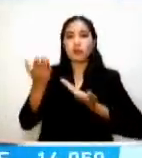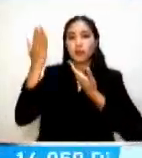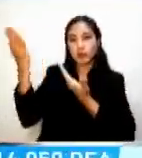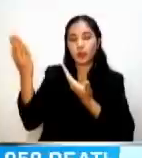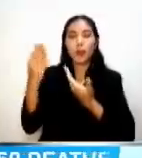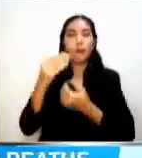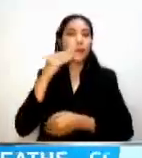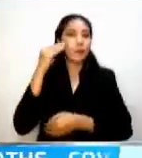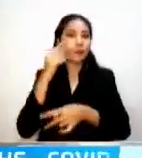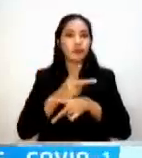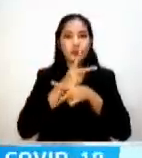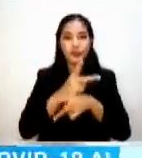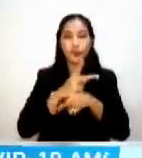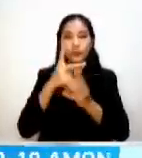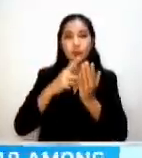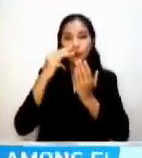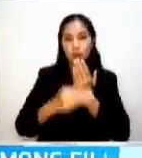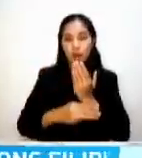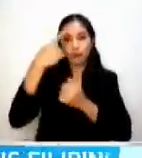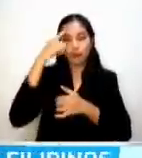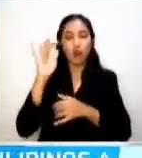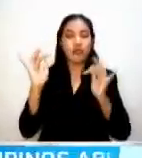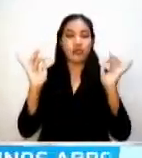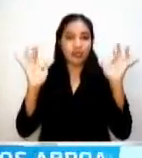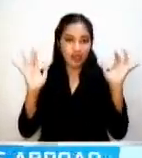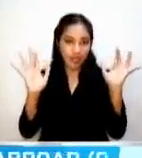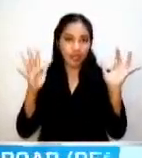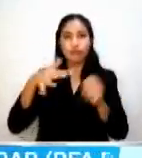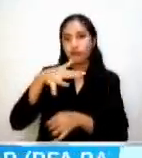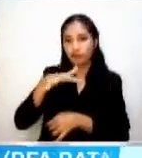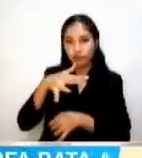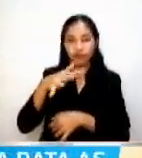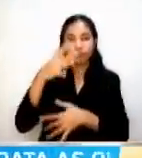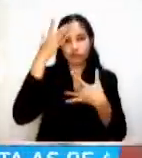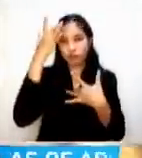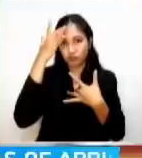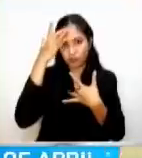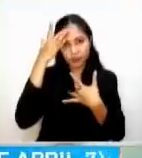mga mild to moderate COVID patients. Ang mainit na balita hatid ni Bernadette Reyes.